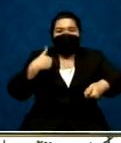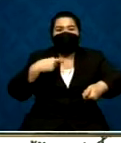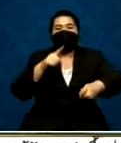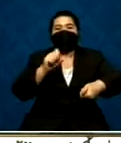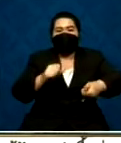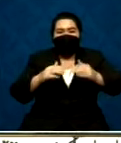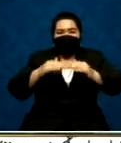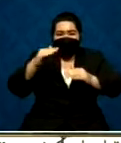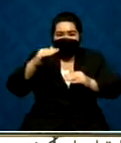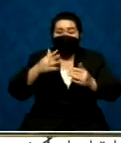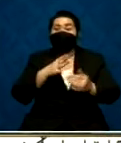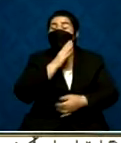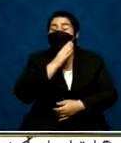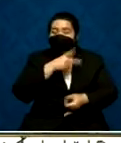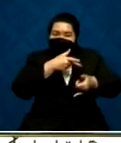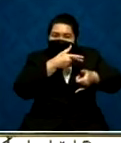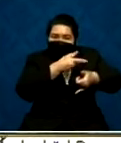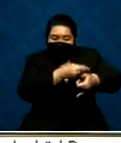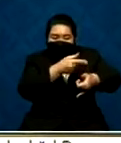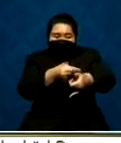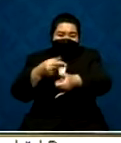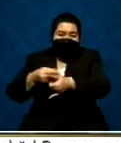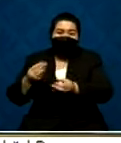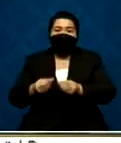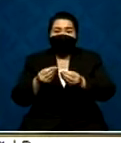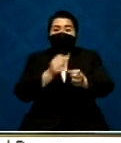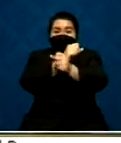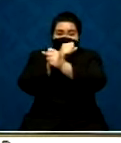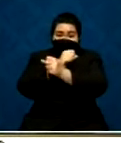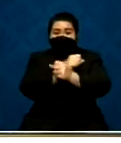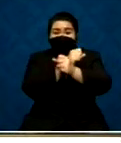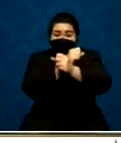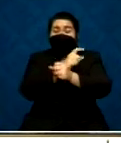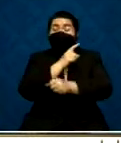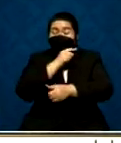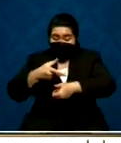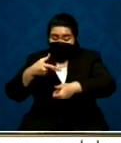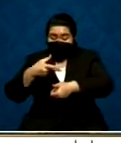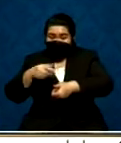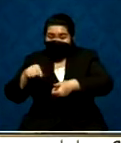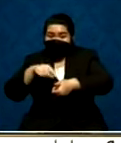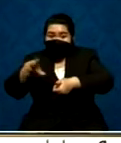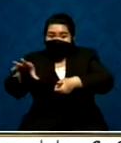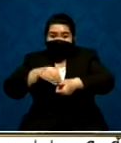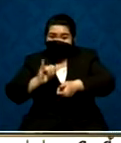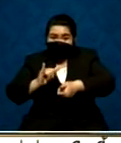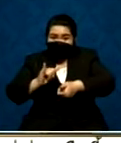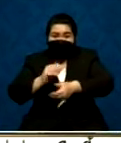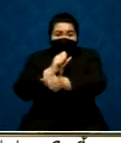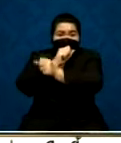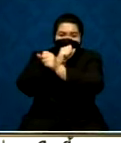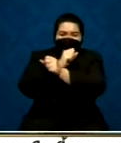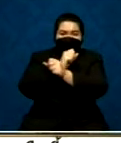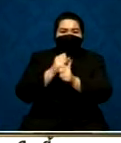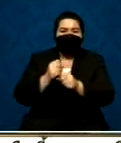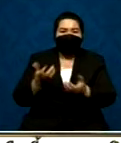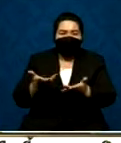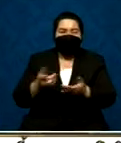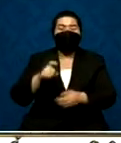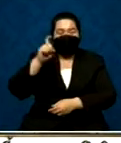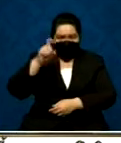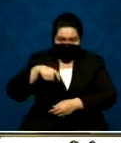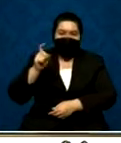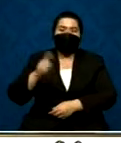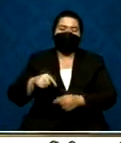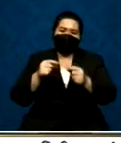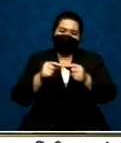ที่จะฉีดเป็นวงรอบให้สามารถปกป้องสัตว์ที่ยังไม่ติดเชื้อนะครับให้มีภูมิคุ้มกันได้ยังไงวัคซีน